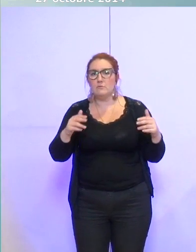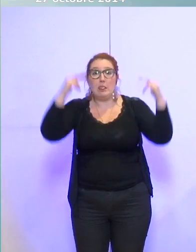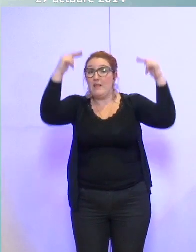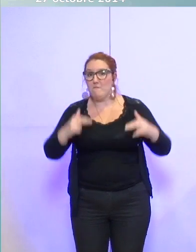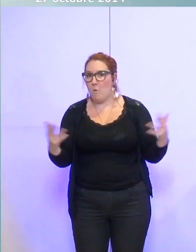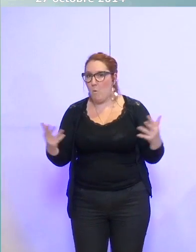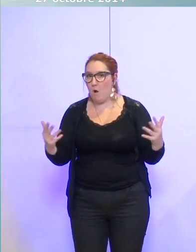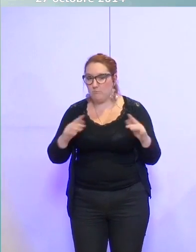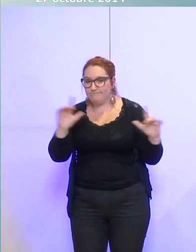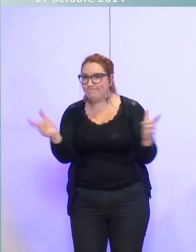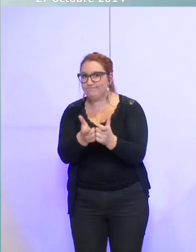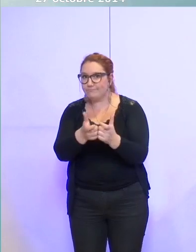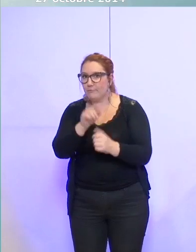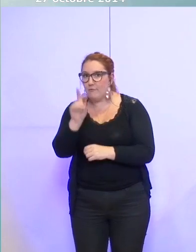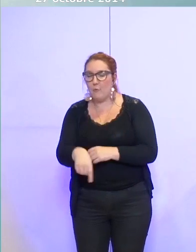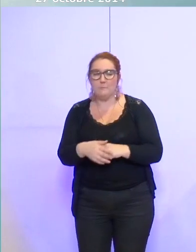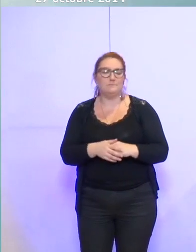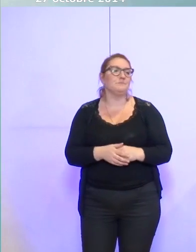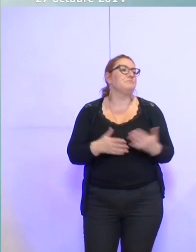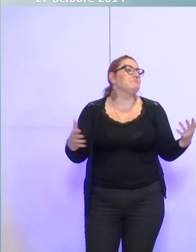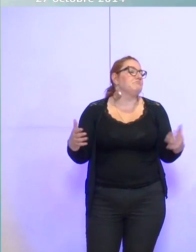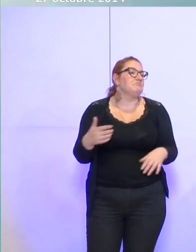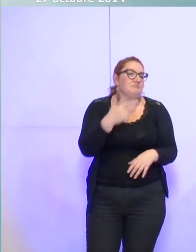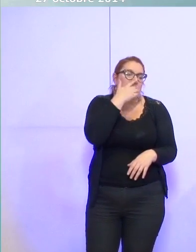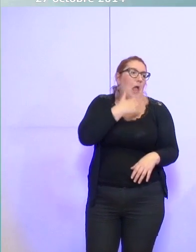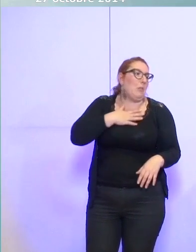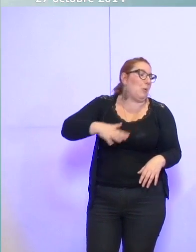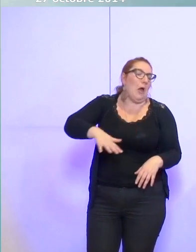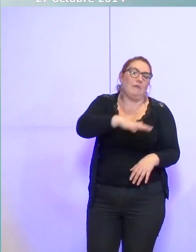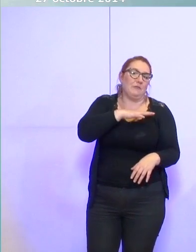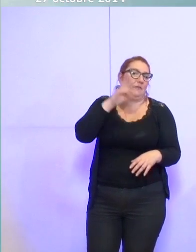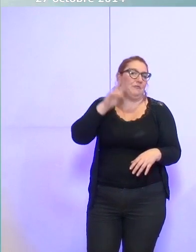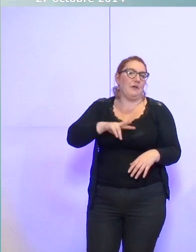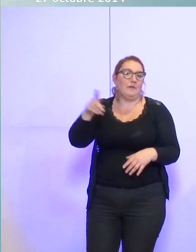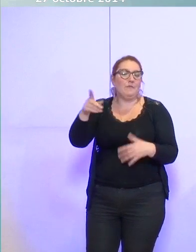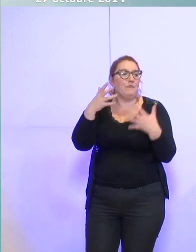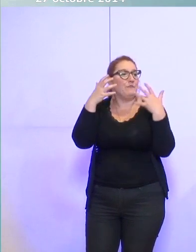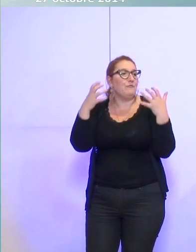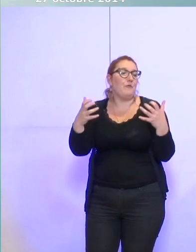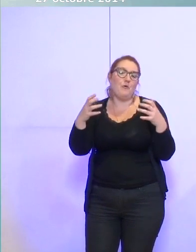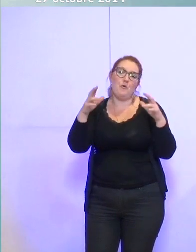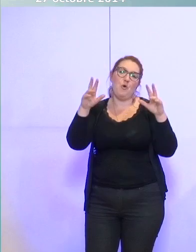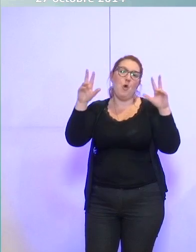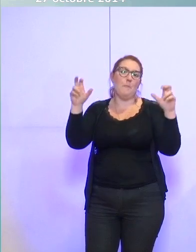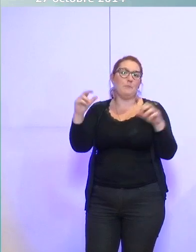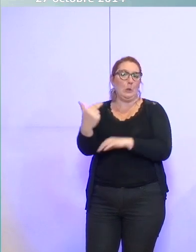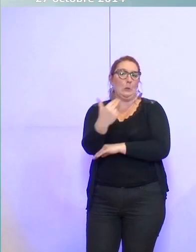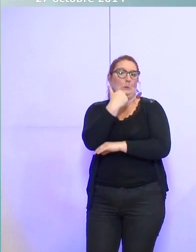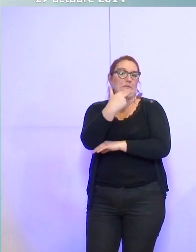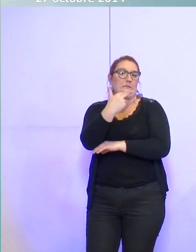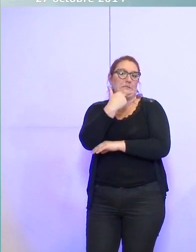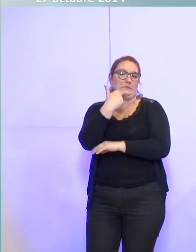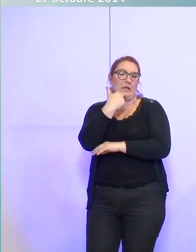avis voulait imposer une simple restriction d'usage conventionnel au profit de